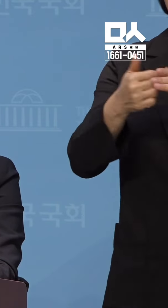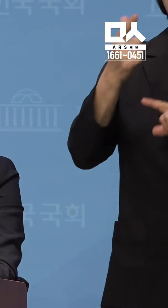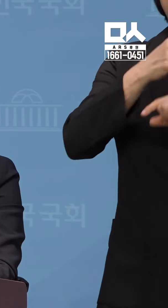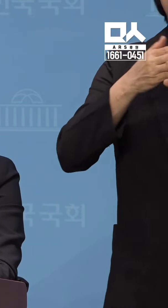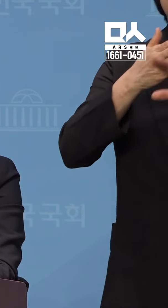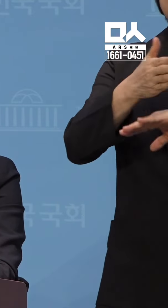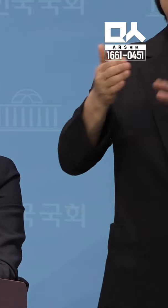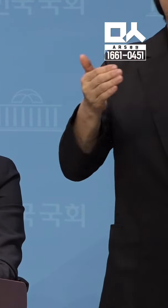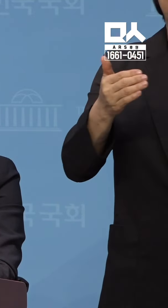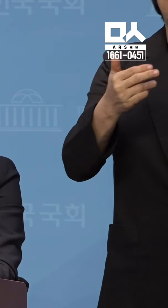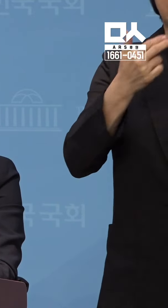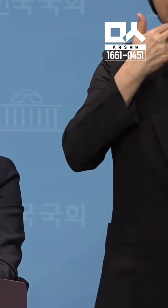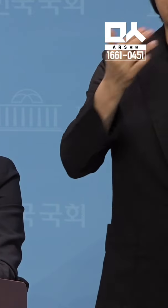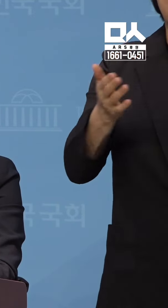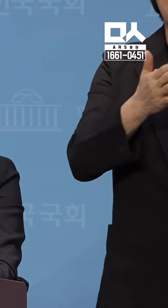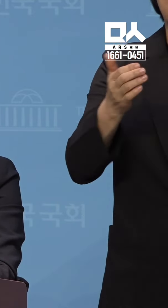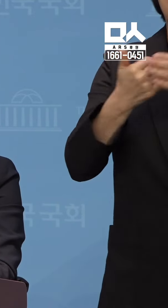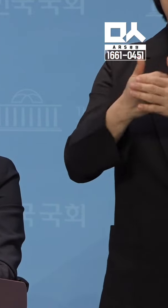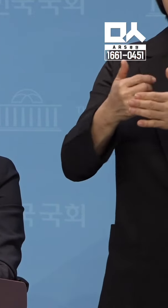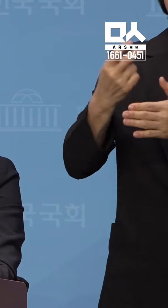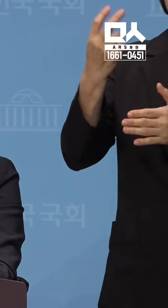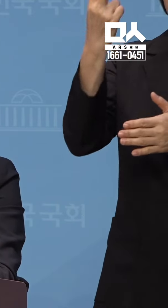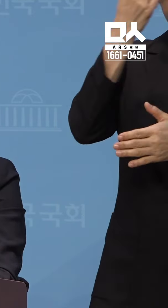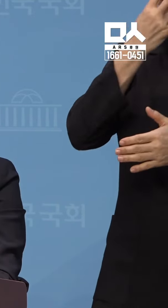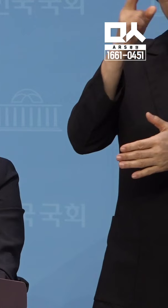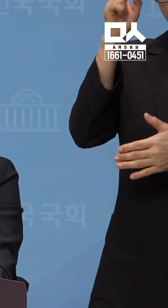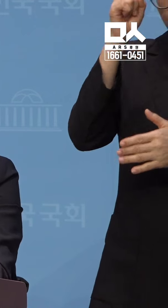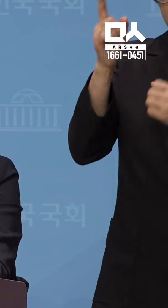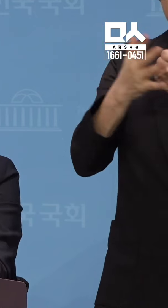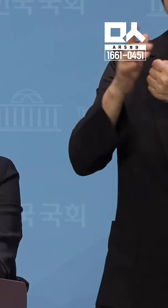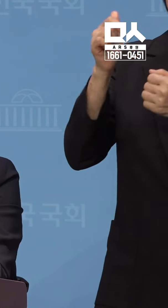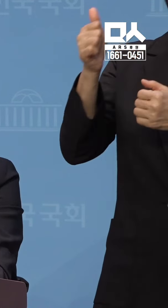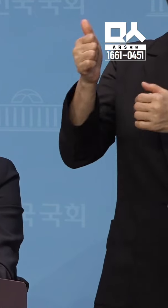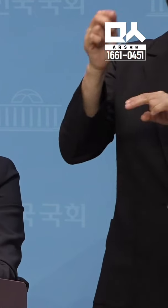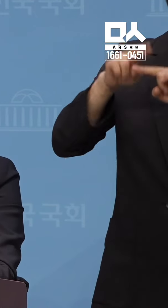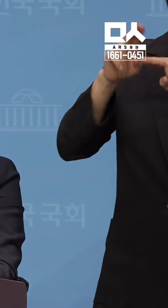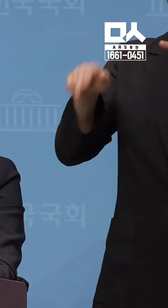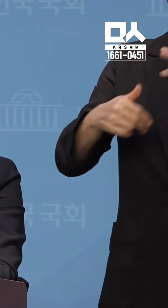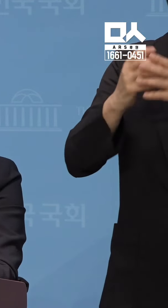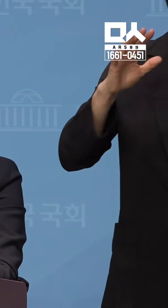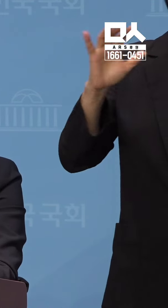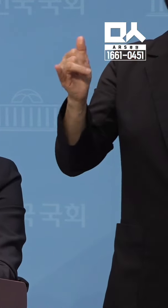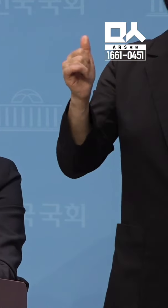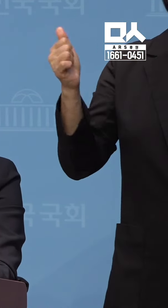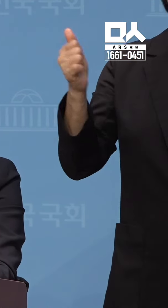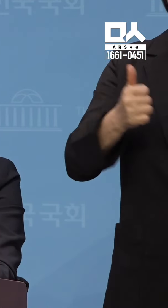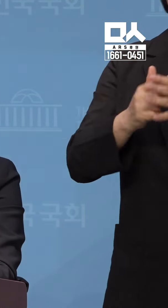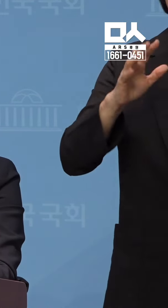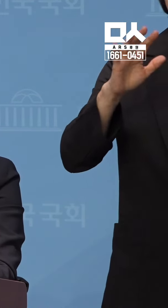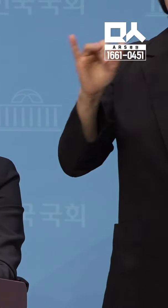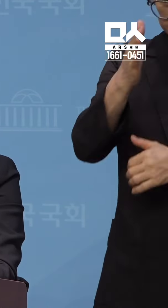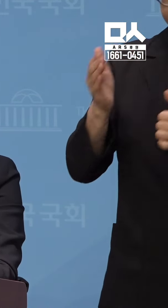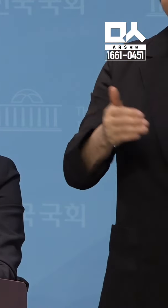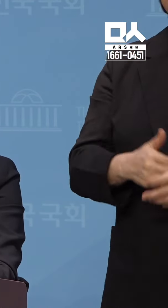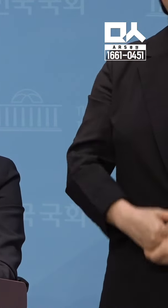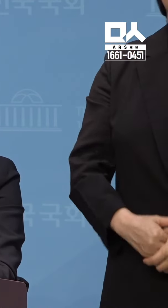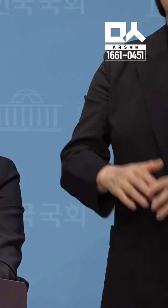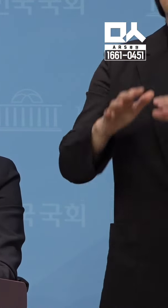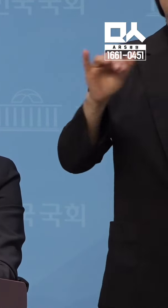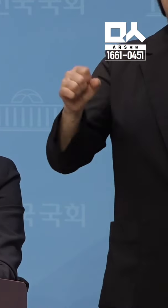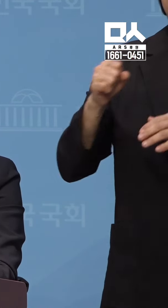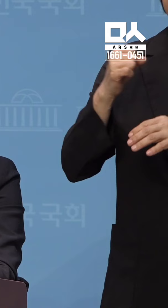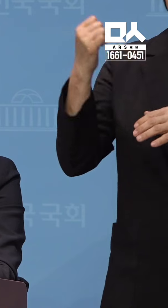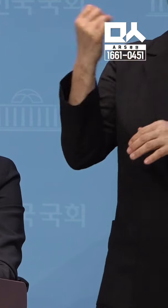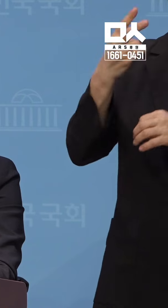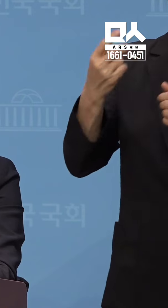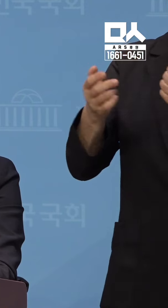늦기 전에 김영현 경호처장을 파면하고 국회와 국민에 사과하십시오. 국민의힘